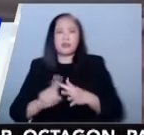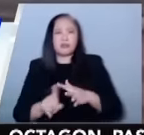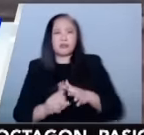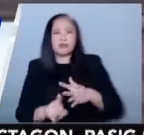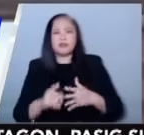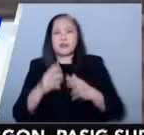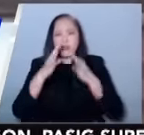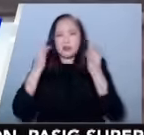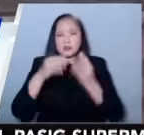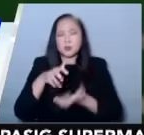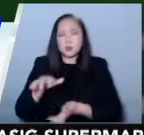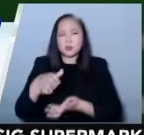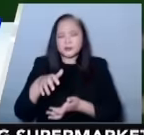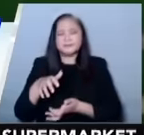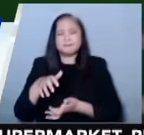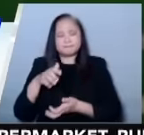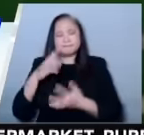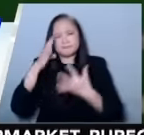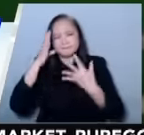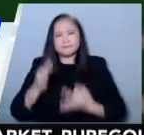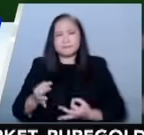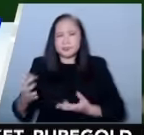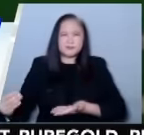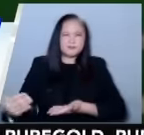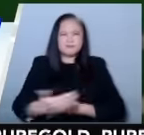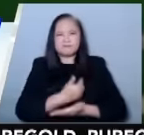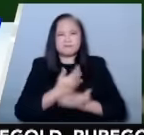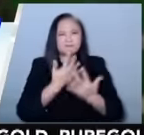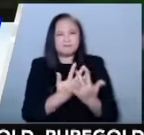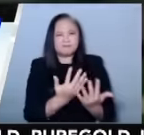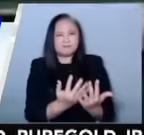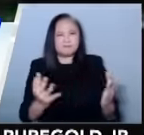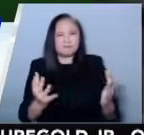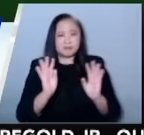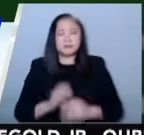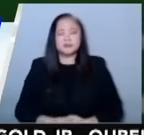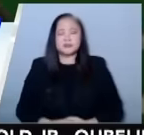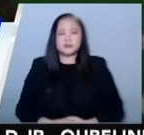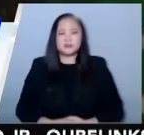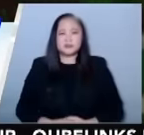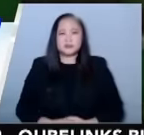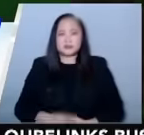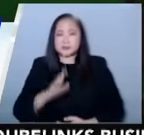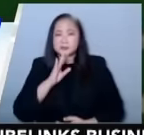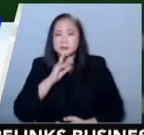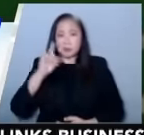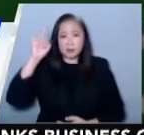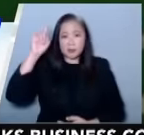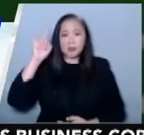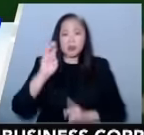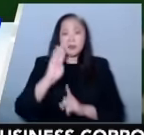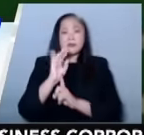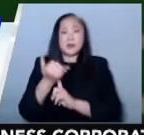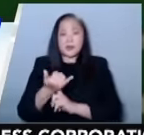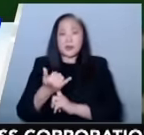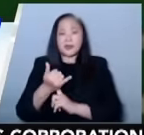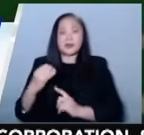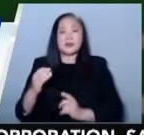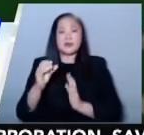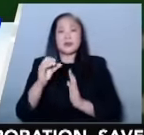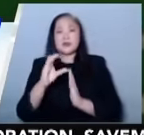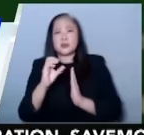ang mga ito sa 1 pound. Gumawa kami ng ordinansa sa barangay, ng aking barangay council, para sa matugunan namin yung problema,